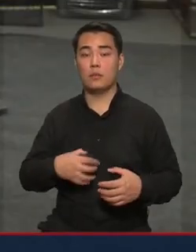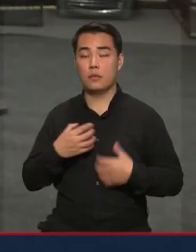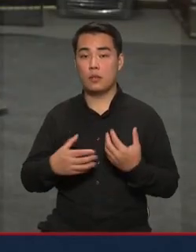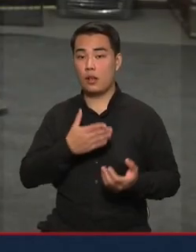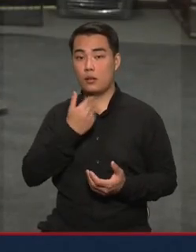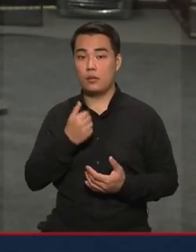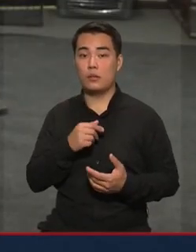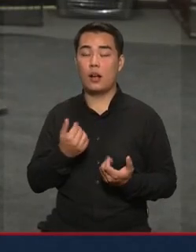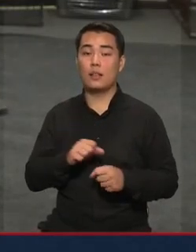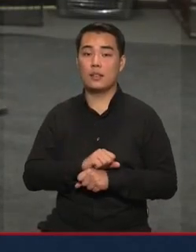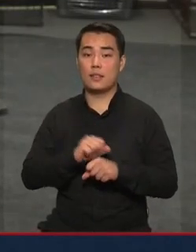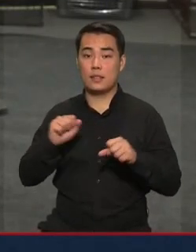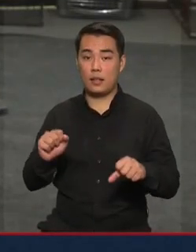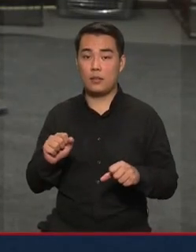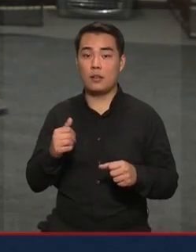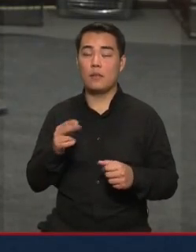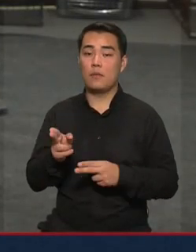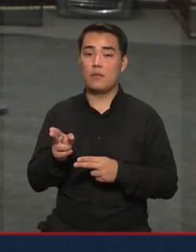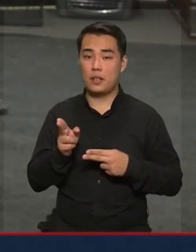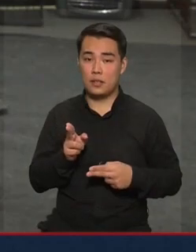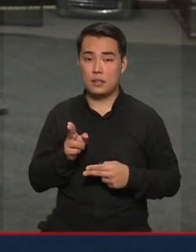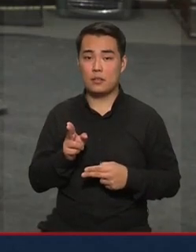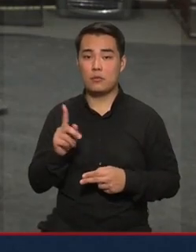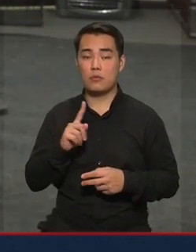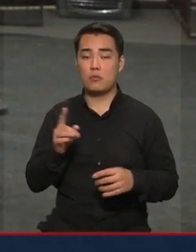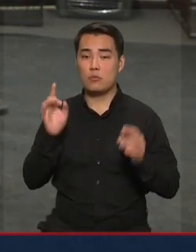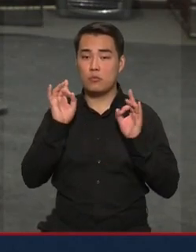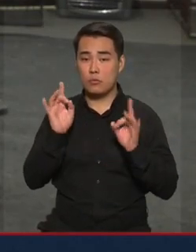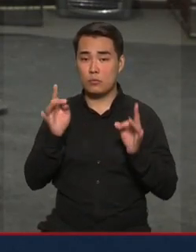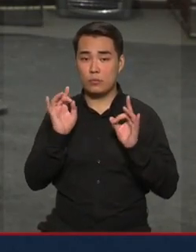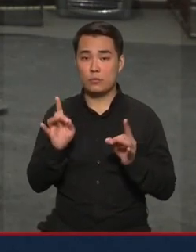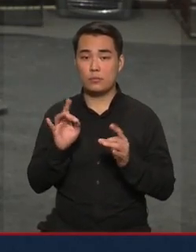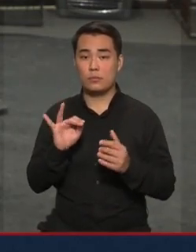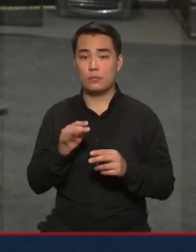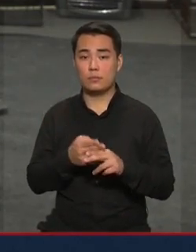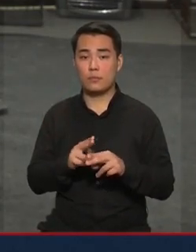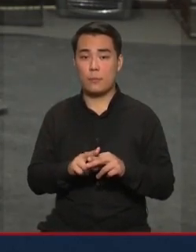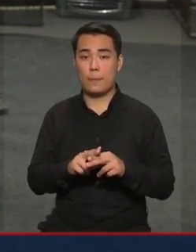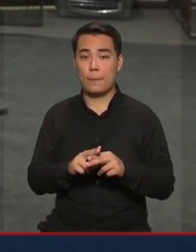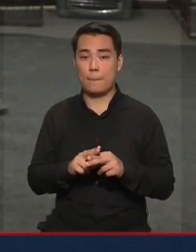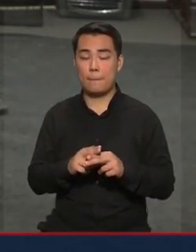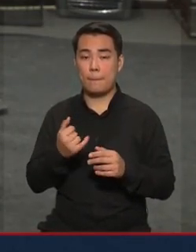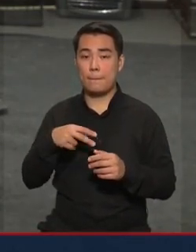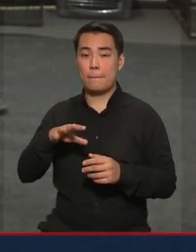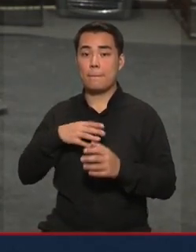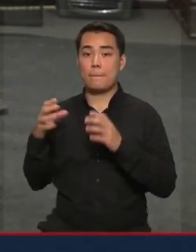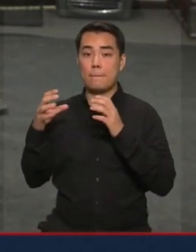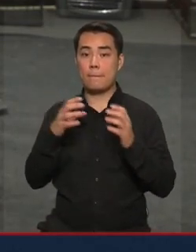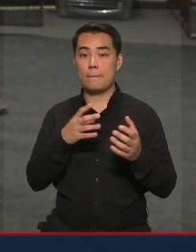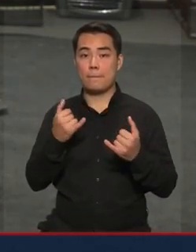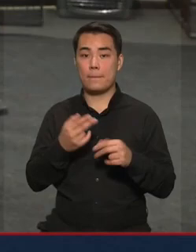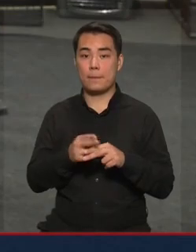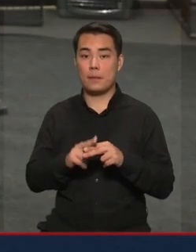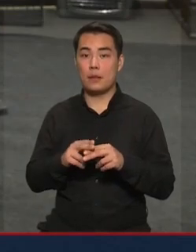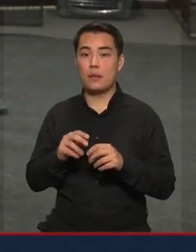есть взрыв петард, выстрелов шумных. Вот я говорю, даже сейчас с ним шла автобус, как он